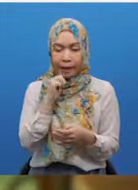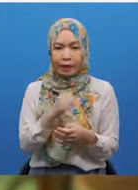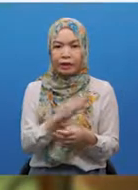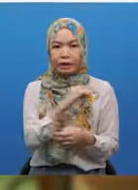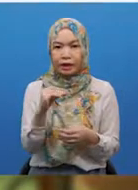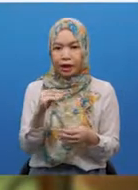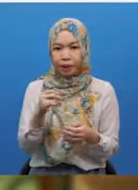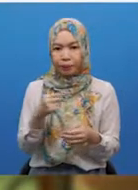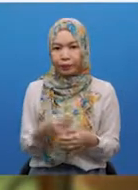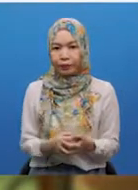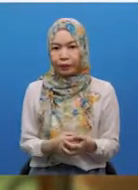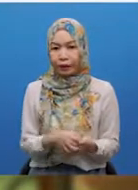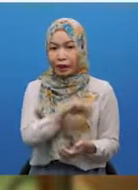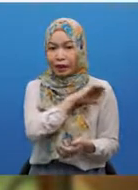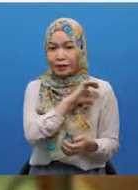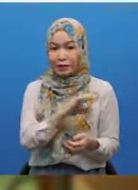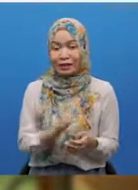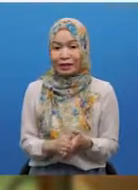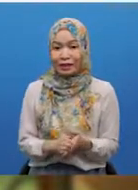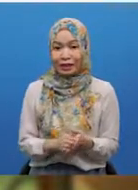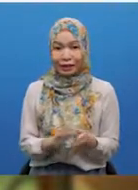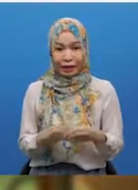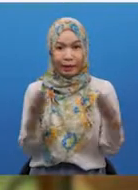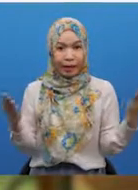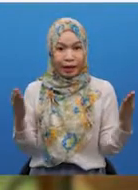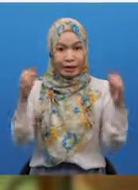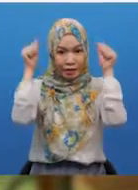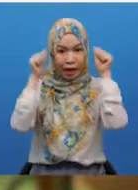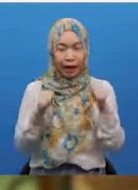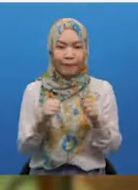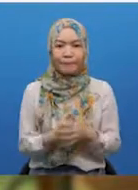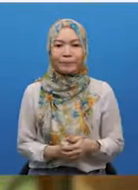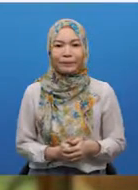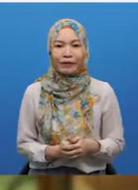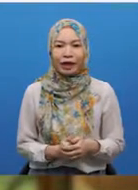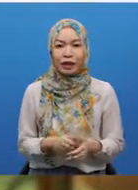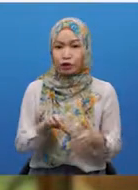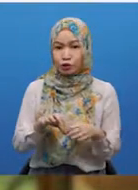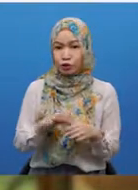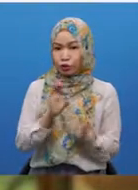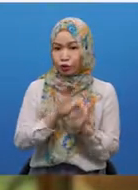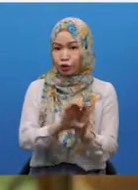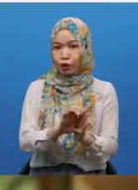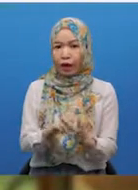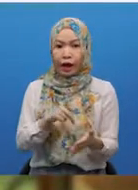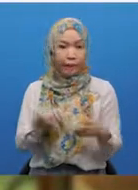selamat pagi, terima kasih, apa khabar, sila masuk dan jemput